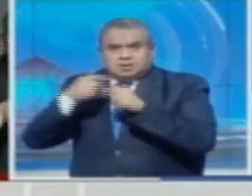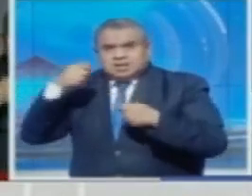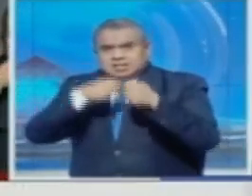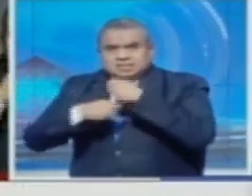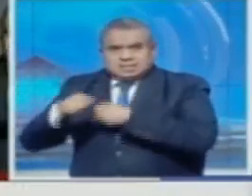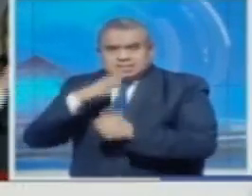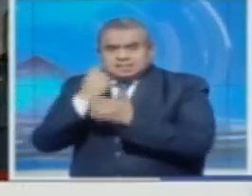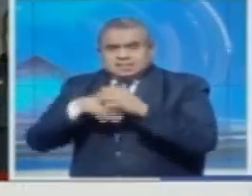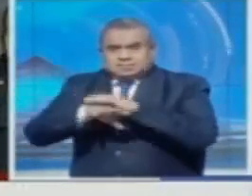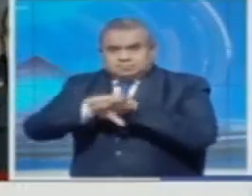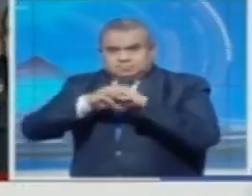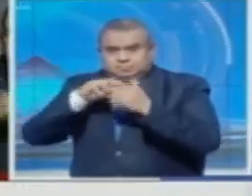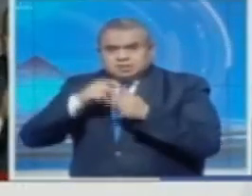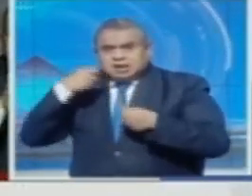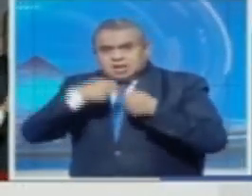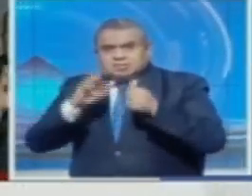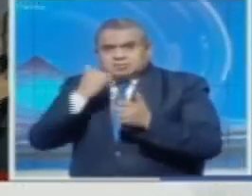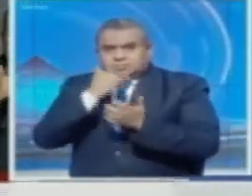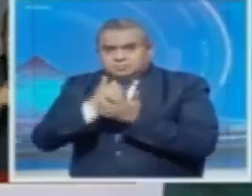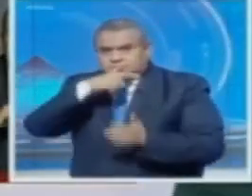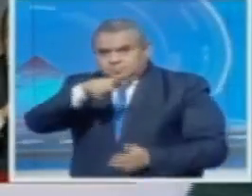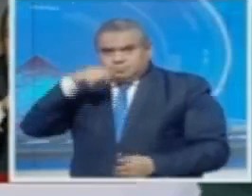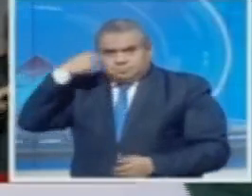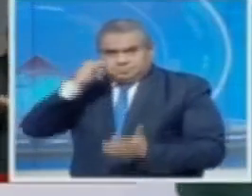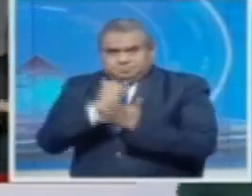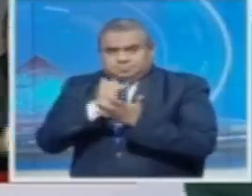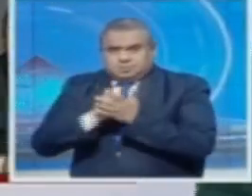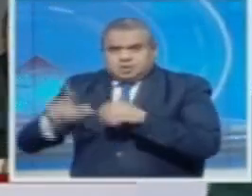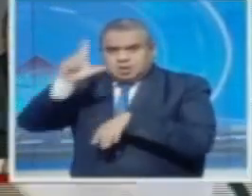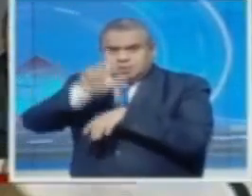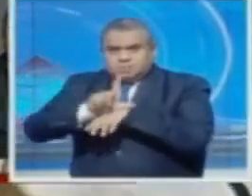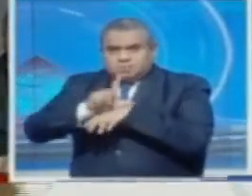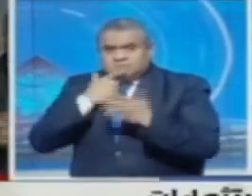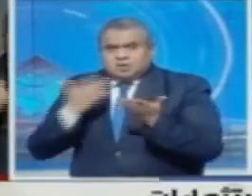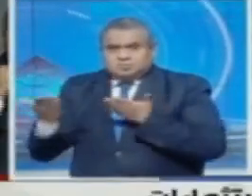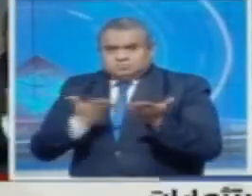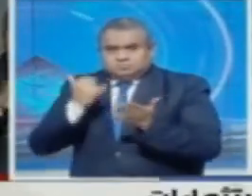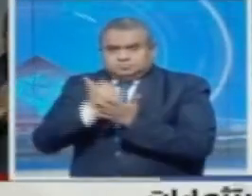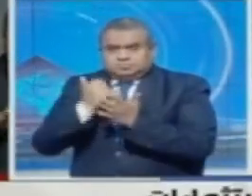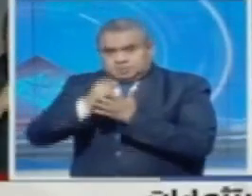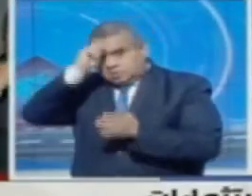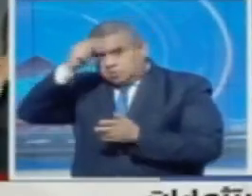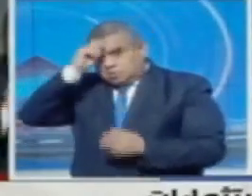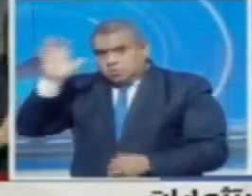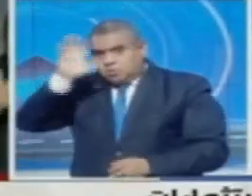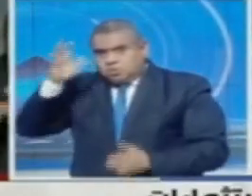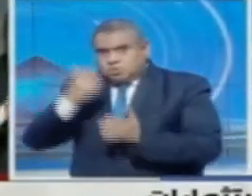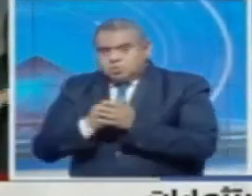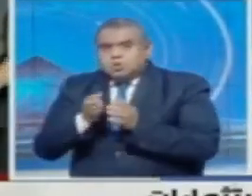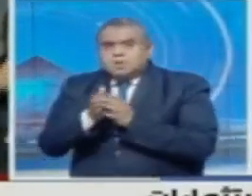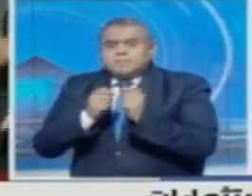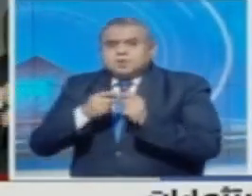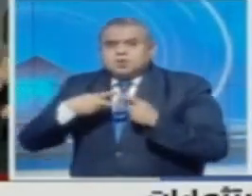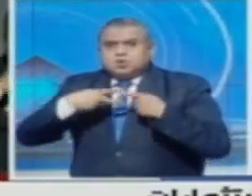الاقتصادات الناشئة بشأن الاقتصاد. وأضافت أرسولا أن المفوضية التزمت بتقديم مليار يورو لجذب الاستثمارات